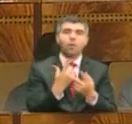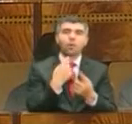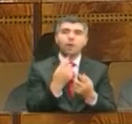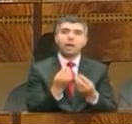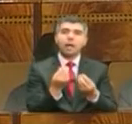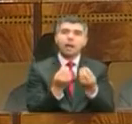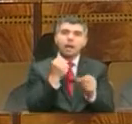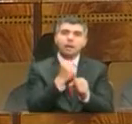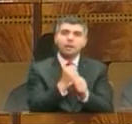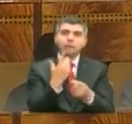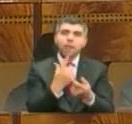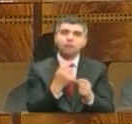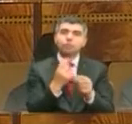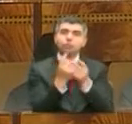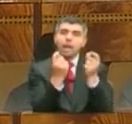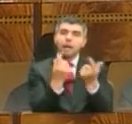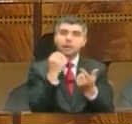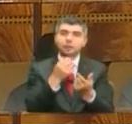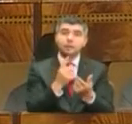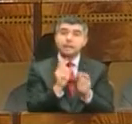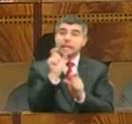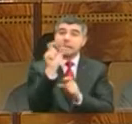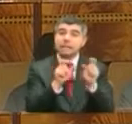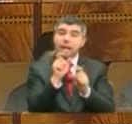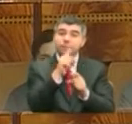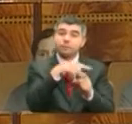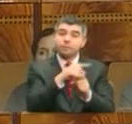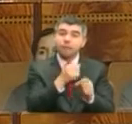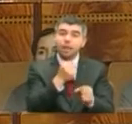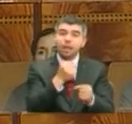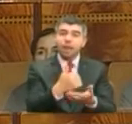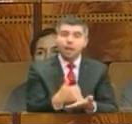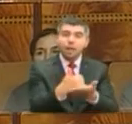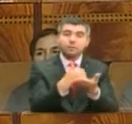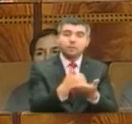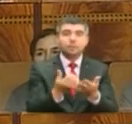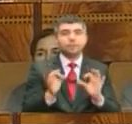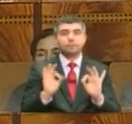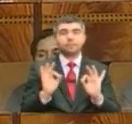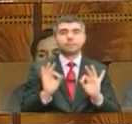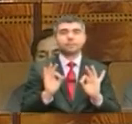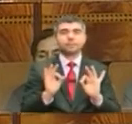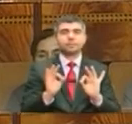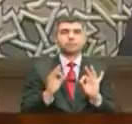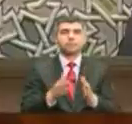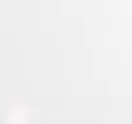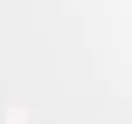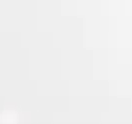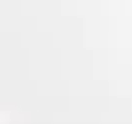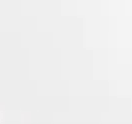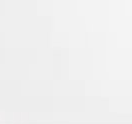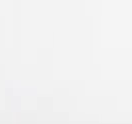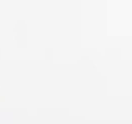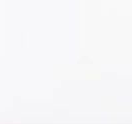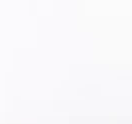وغدا كتمشي شركه، شنو مصير هاد العمال هادو مع العلم انهم كيتفوتوا مع عقود العمل؟ شكرا. شكرا سي النائب المحترم.